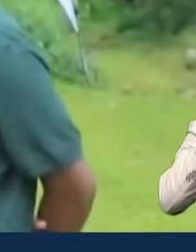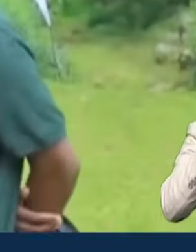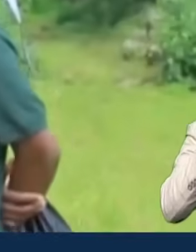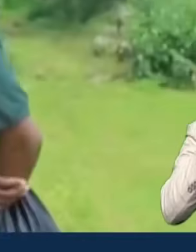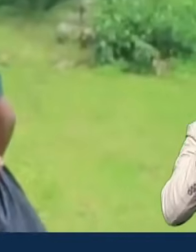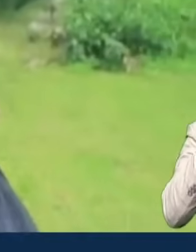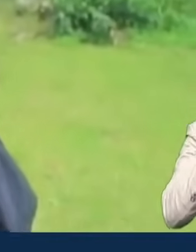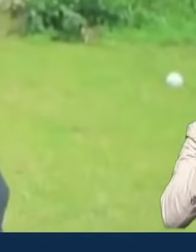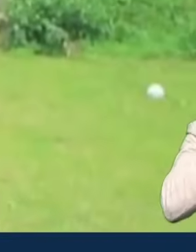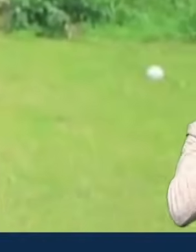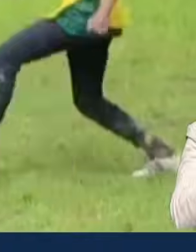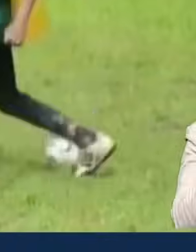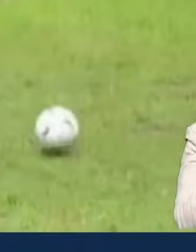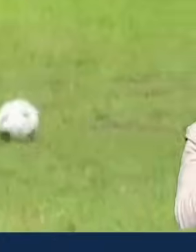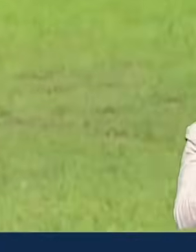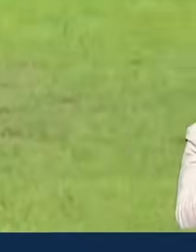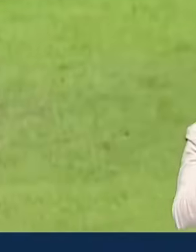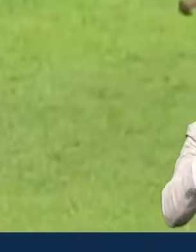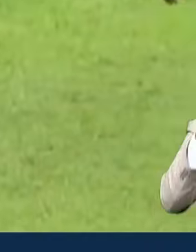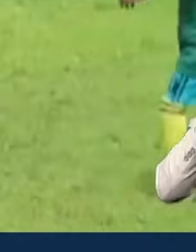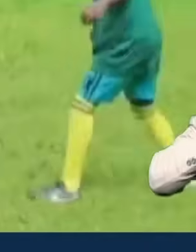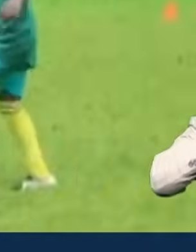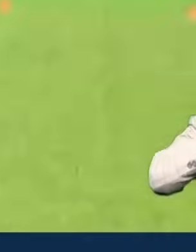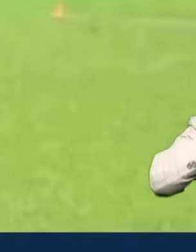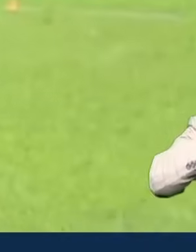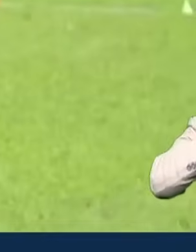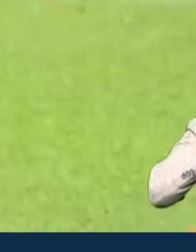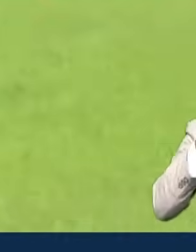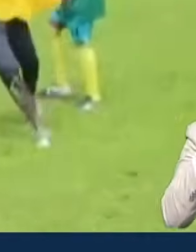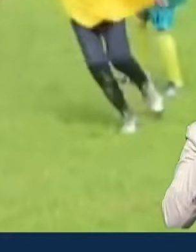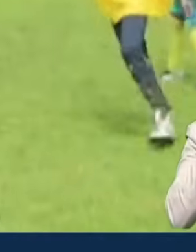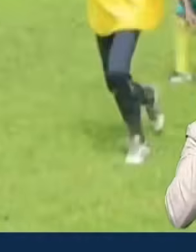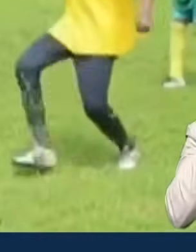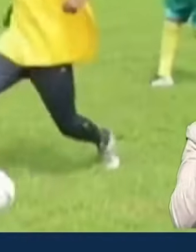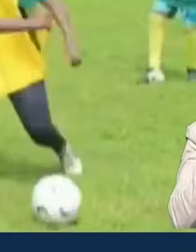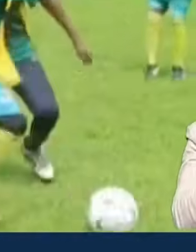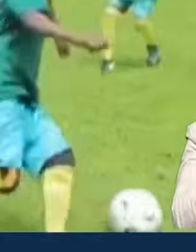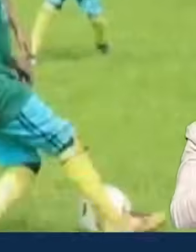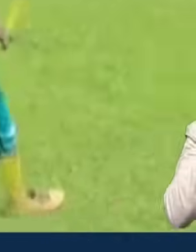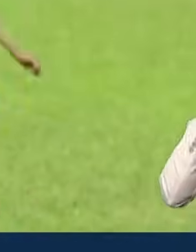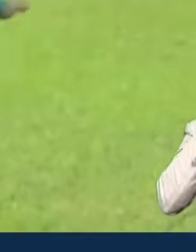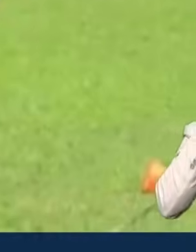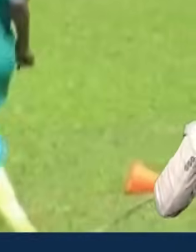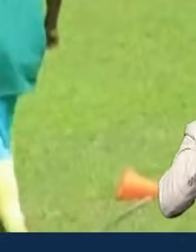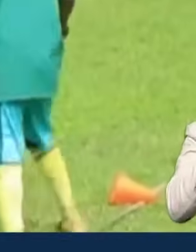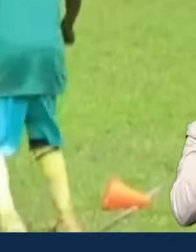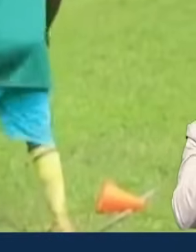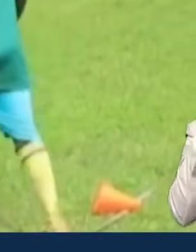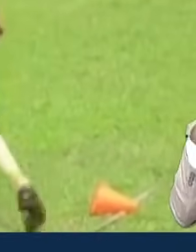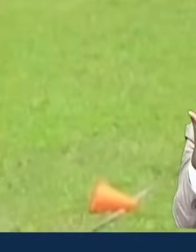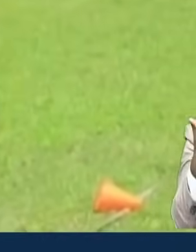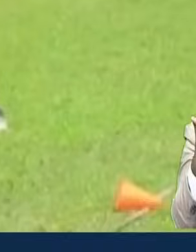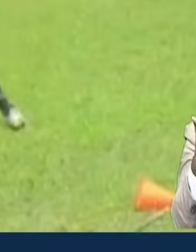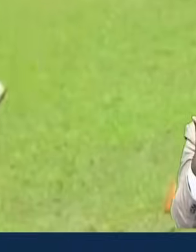basuye abana barererwa muri iryo rero ry'umupira maguru babaganiriza ndetse n'ababyeyi babo aho